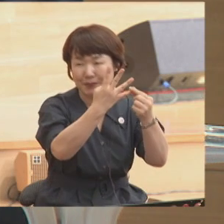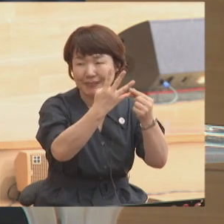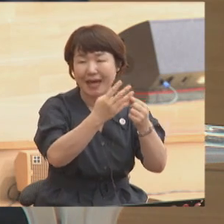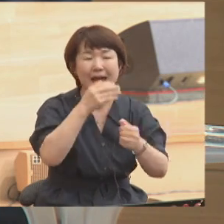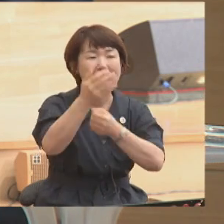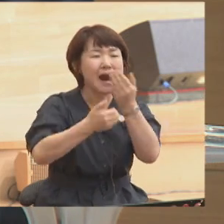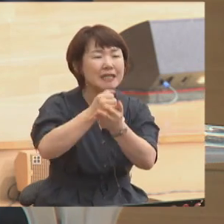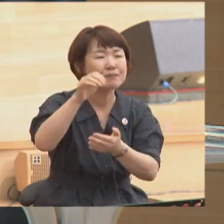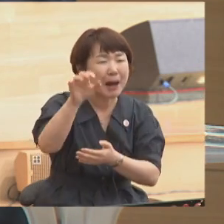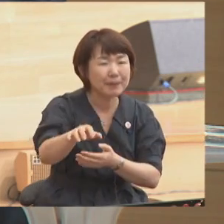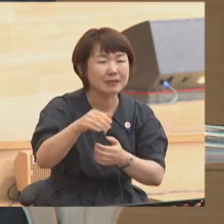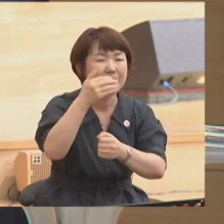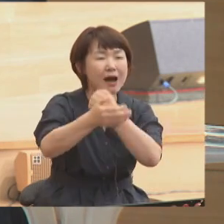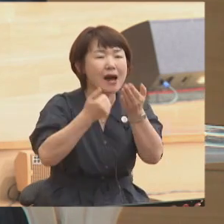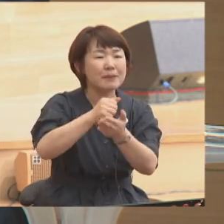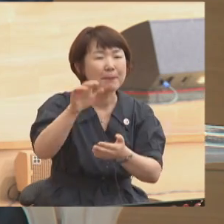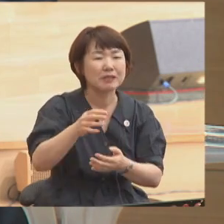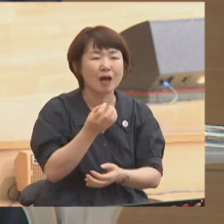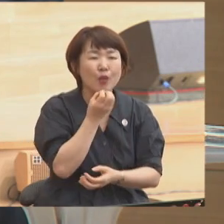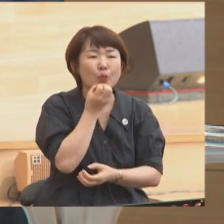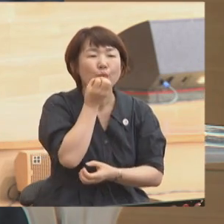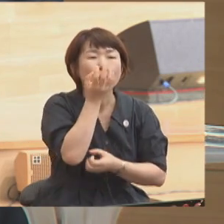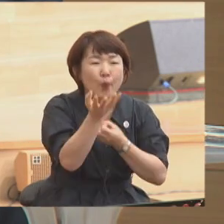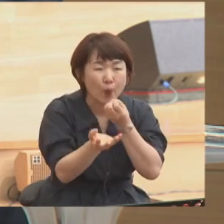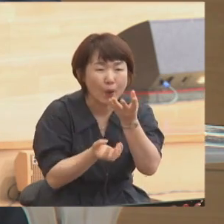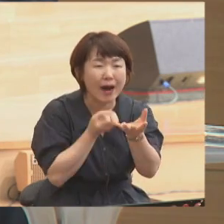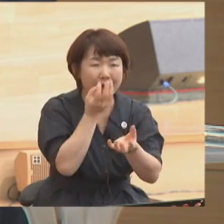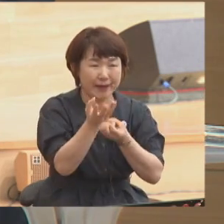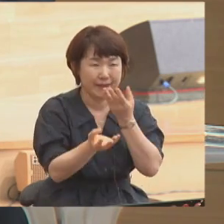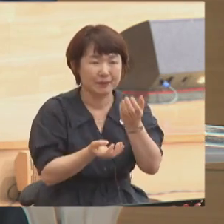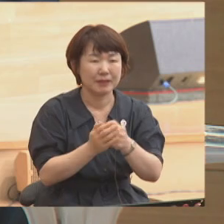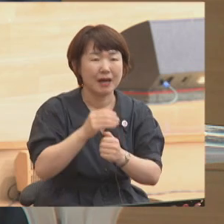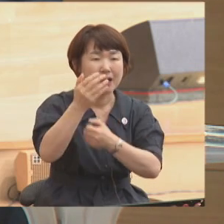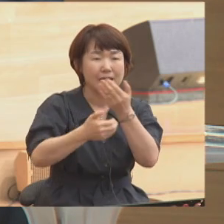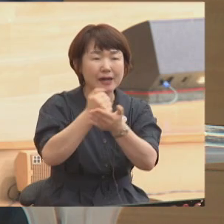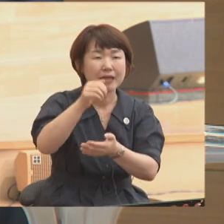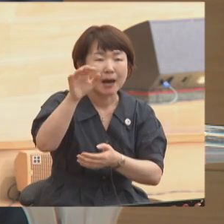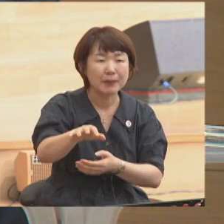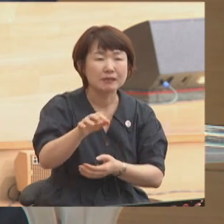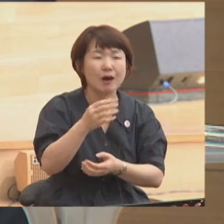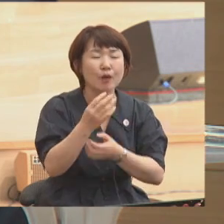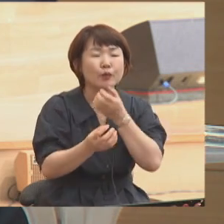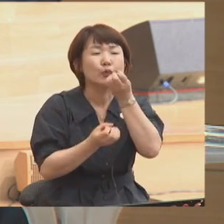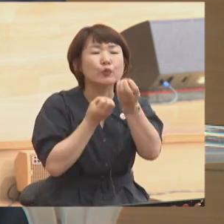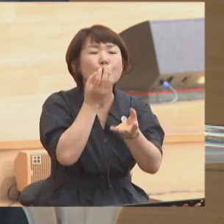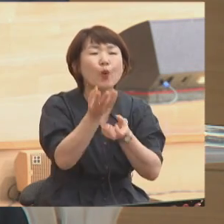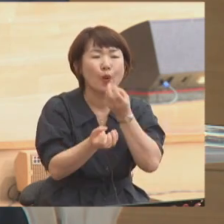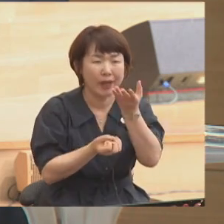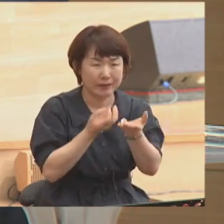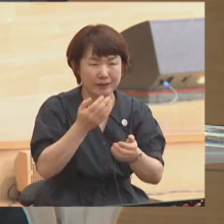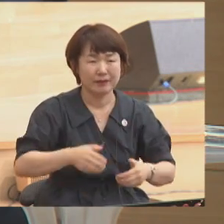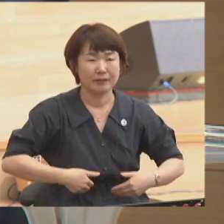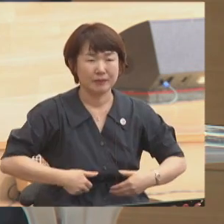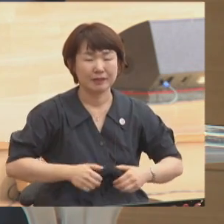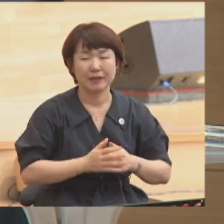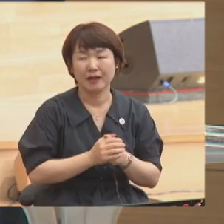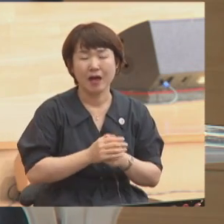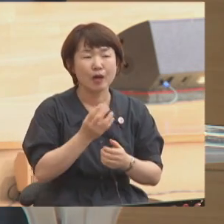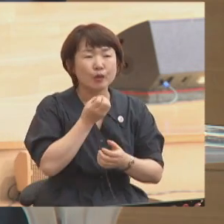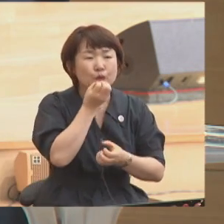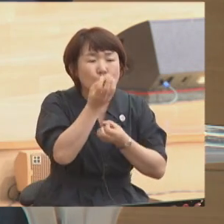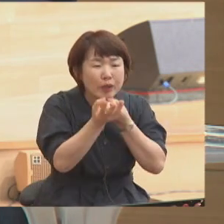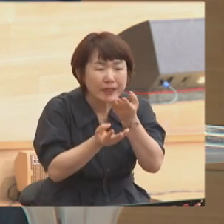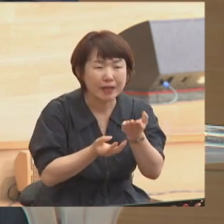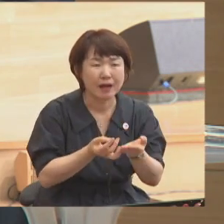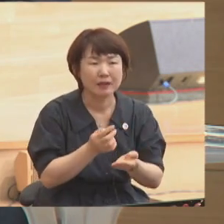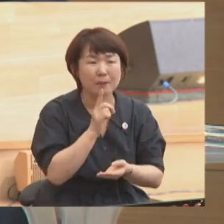이 단어가 중요합니다. 토해내야 한다. 토해내야 한다. 한 번 더. 하나님 앞에서. 하나님 앞에서. 토해내야 된다. 토해내야 한다.